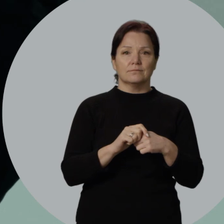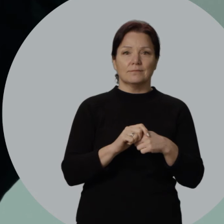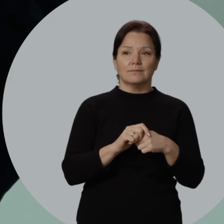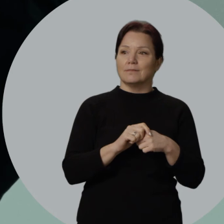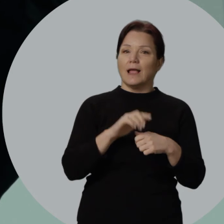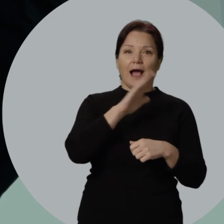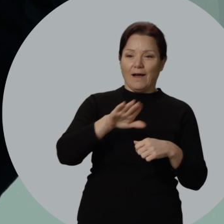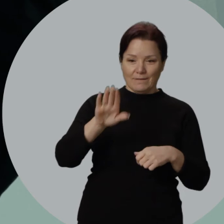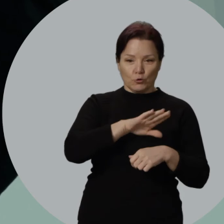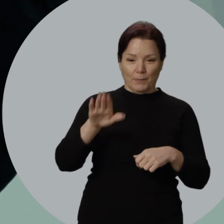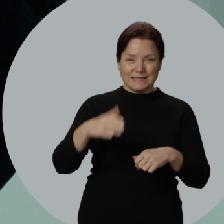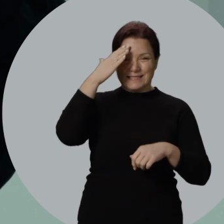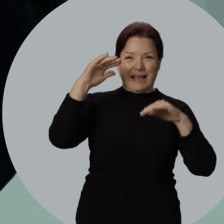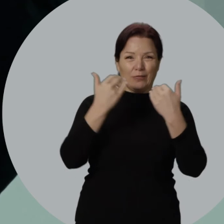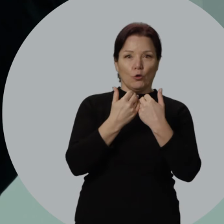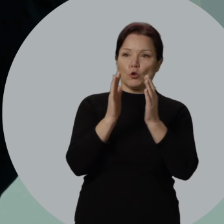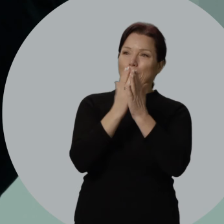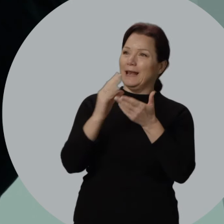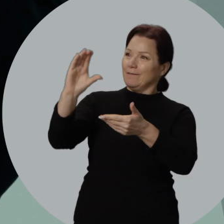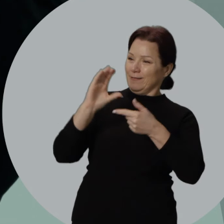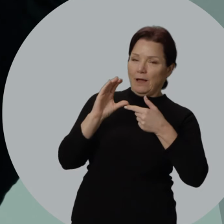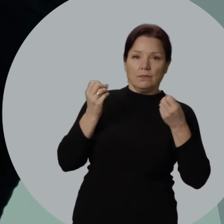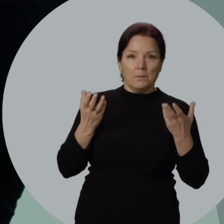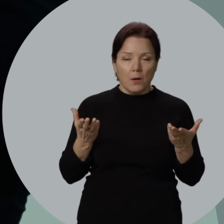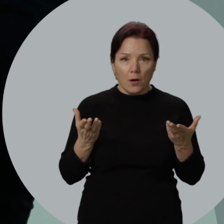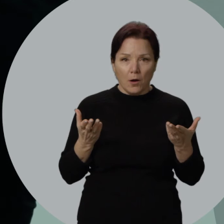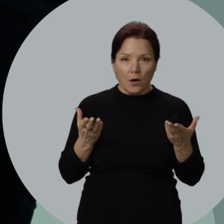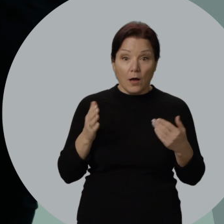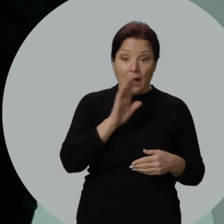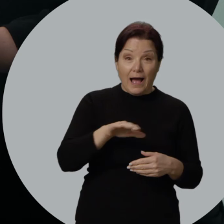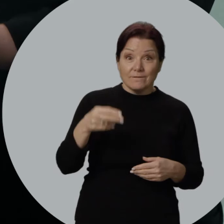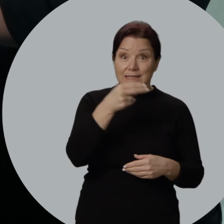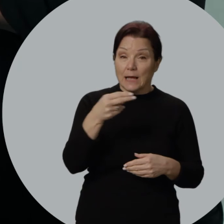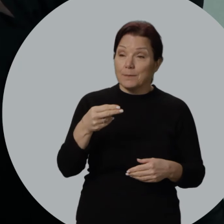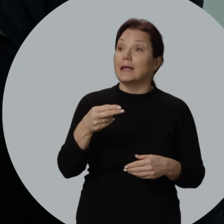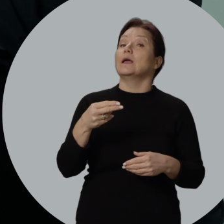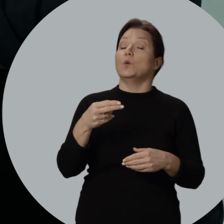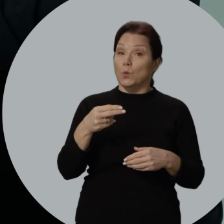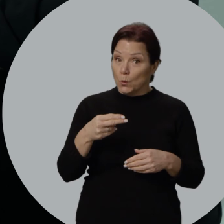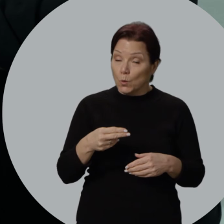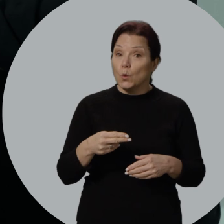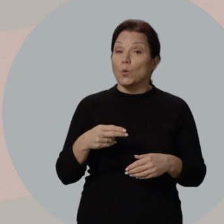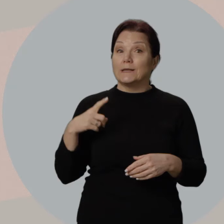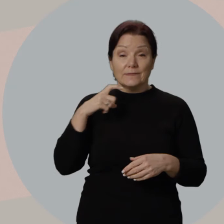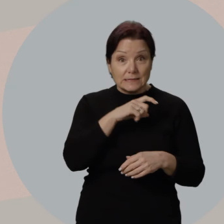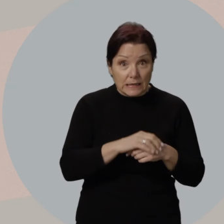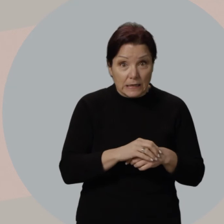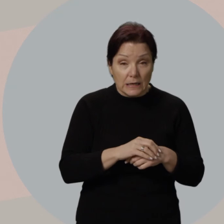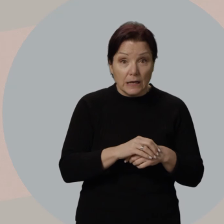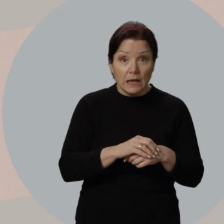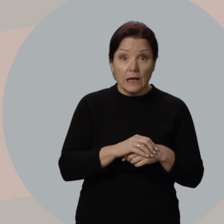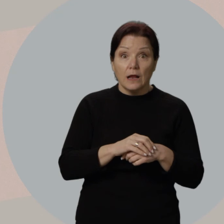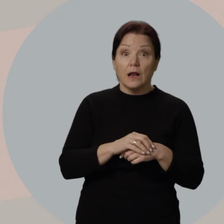avec un livre. Et déjà, tu sais, avoir un enfant handicapé, c'est beaucoup plus dur que ça. Ils ont